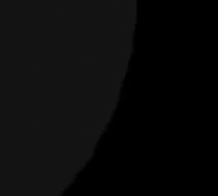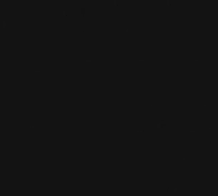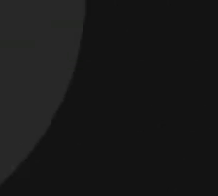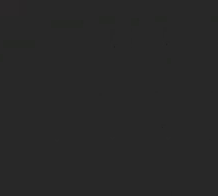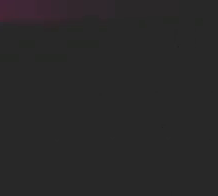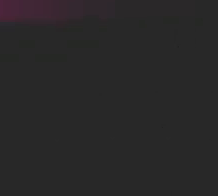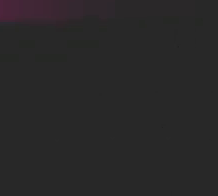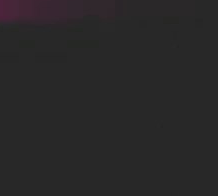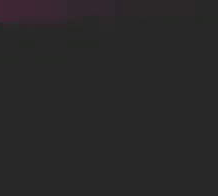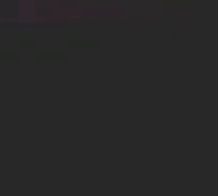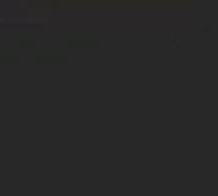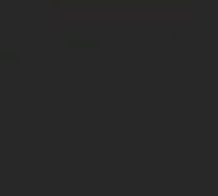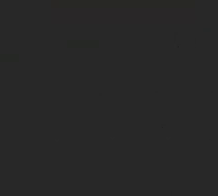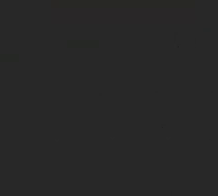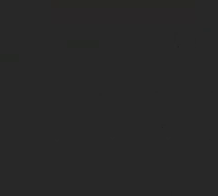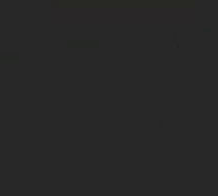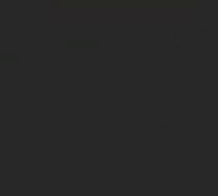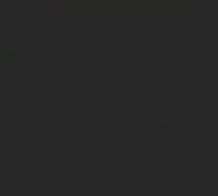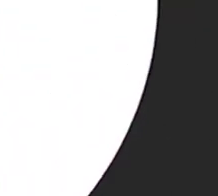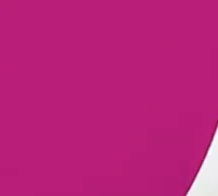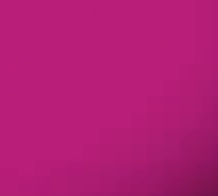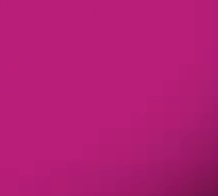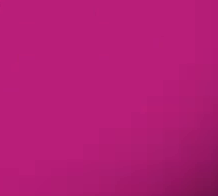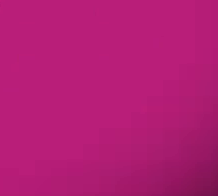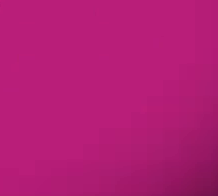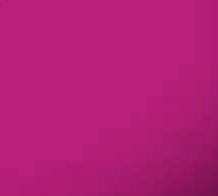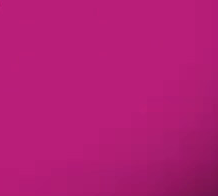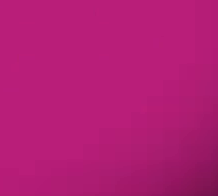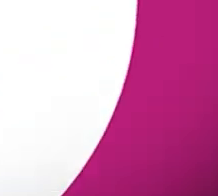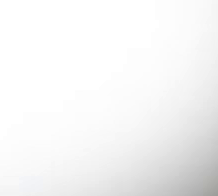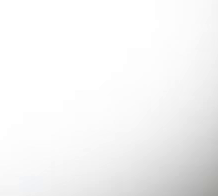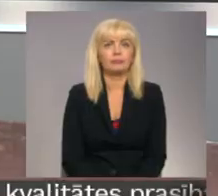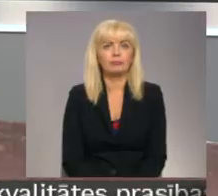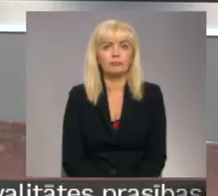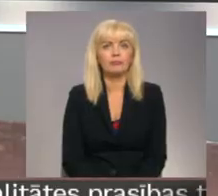Re! Viss ēters ir te!